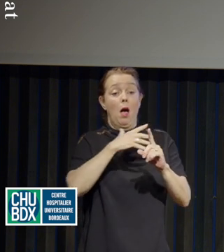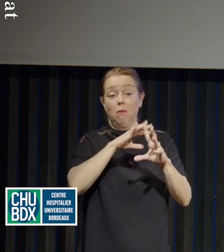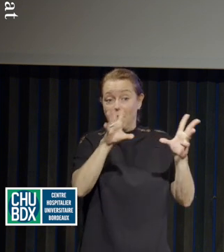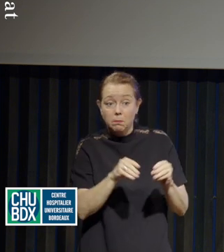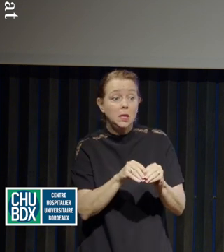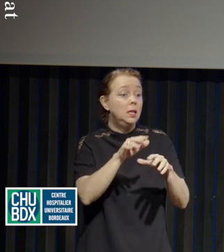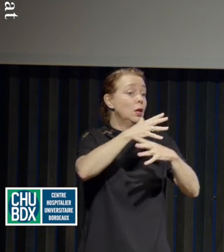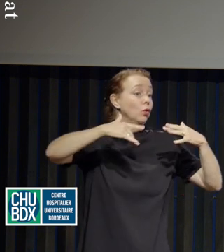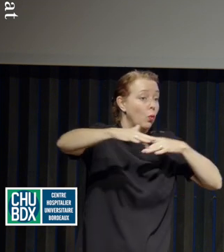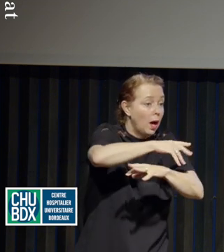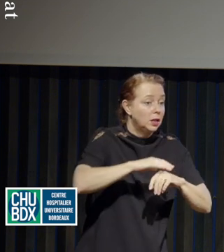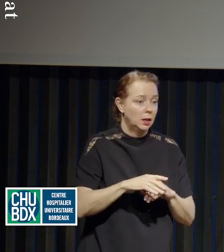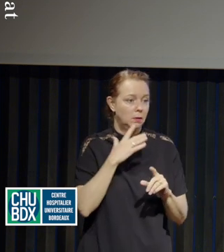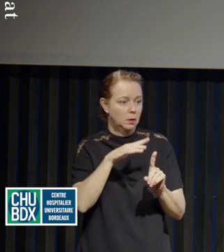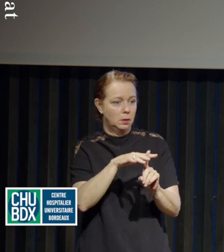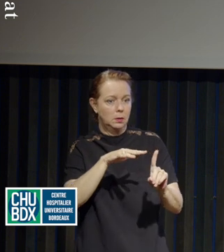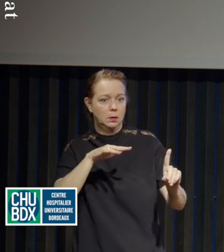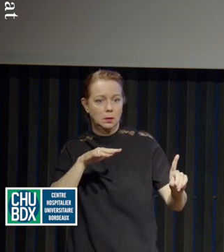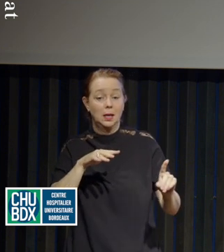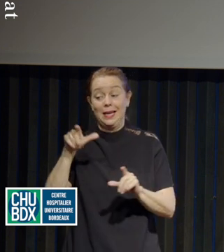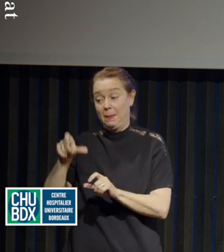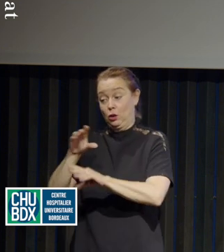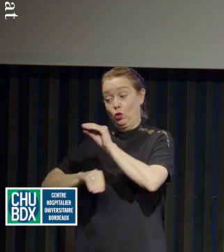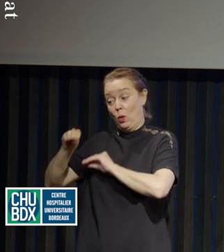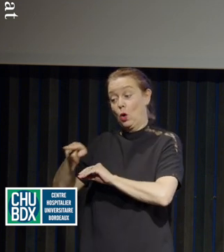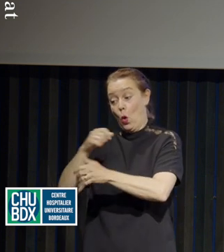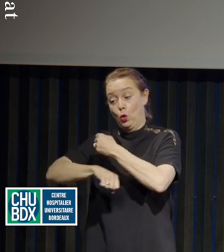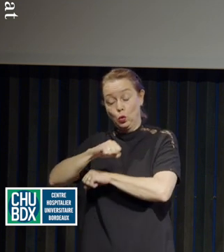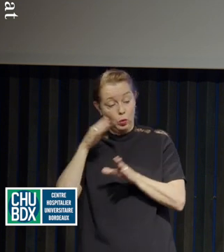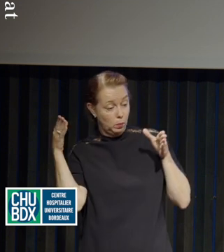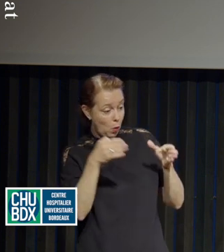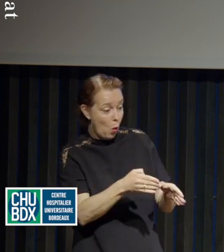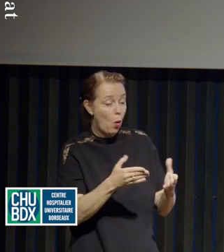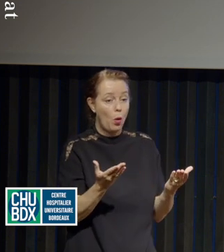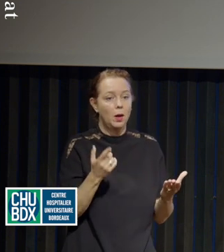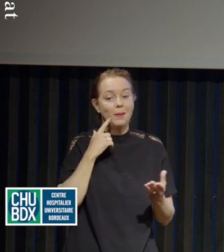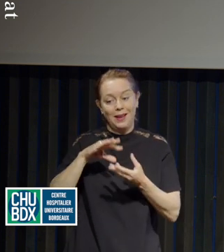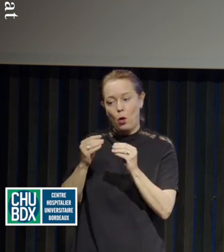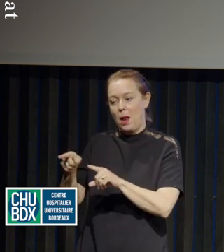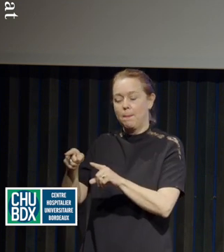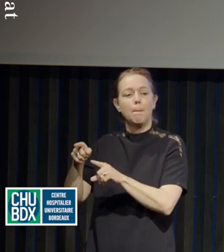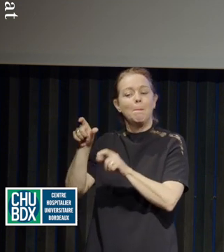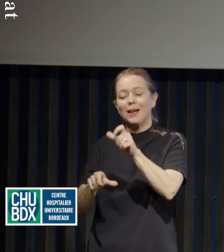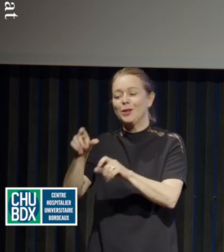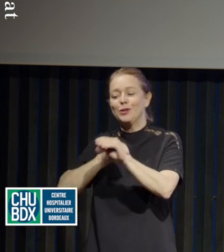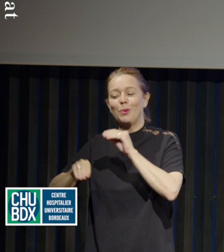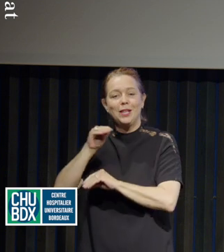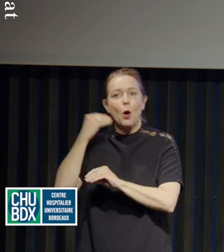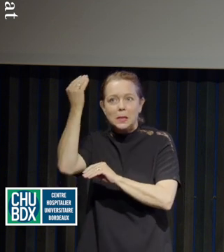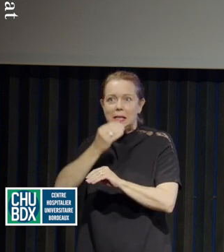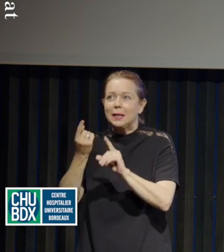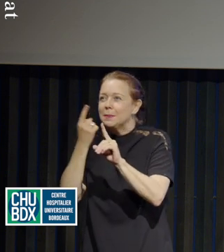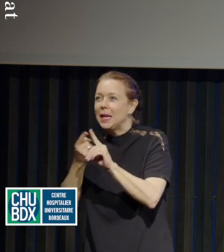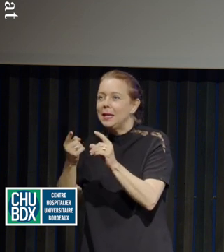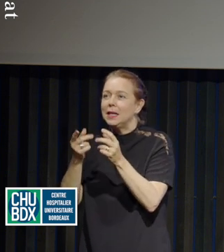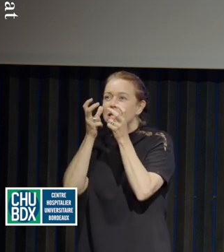être isolé, et les soignants qui s'occupent d'eux, avec un manque d'attractivité de la psychiatrie au sein des disciplines